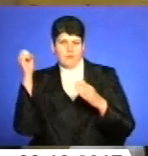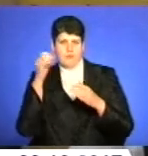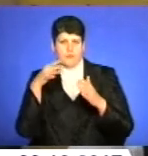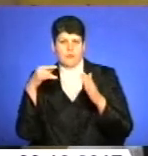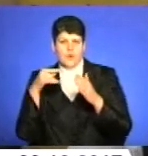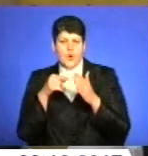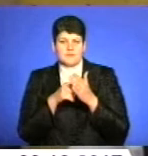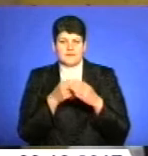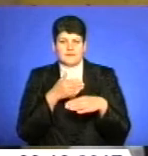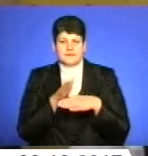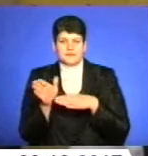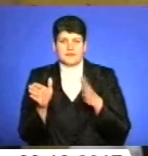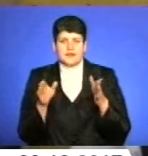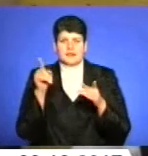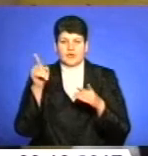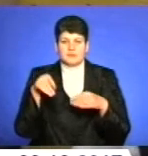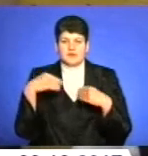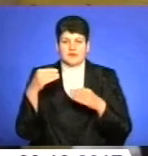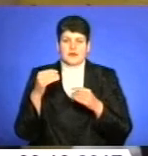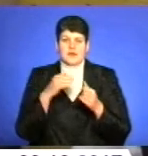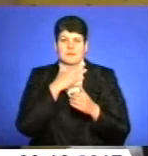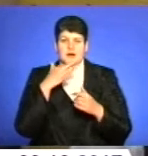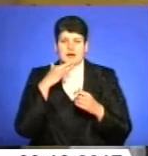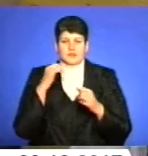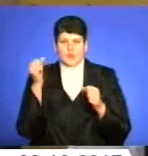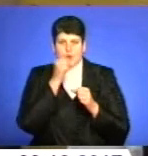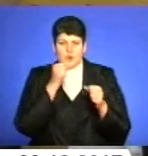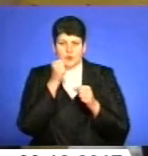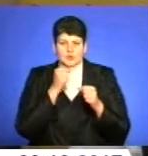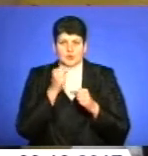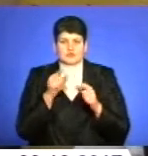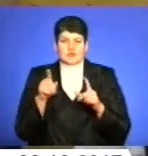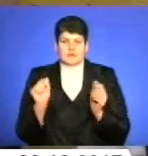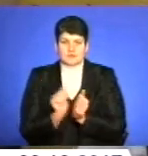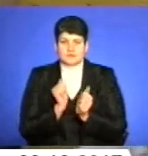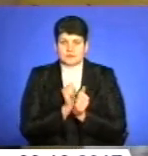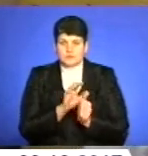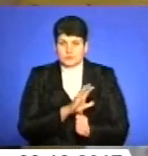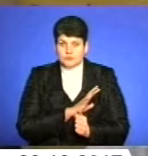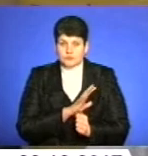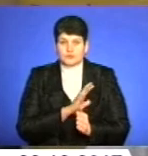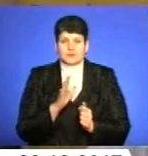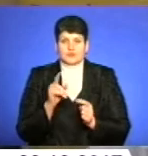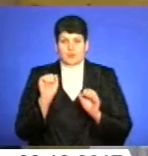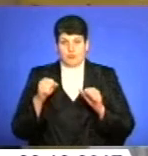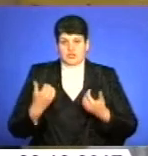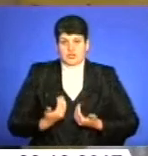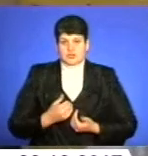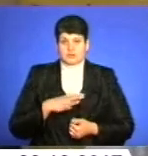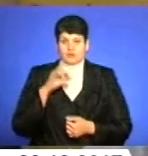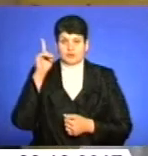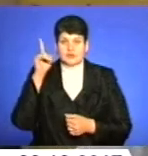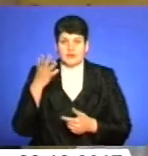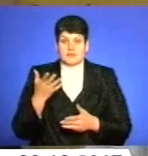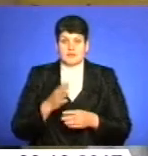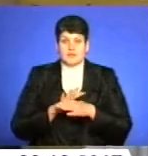І тоді направити багато льодових астероїдів, аби вони її остудили, і там вже можна було би так би жити би.